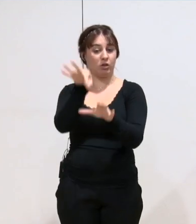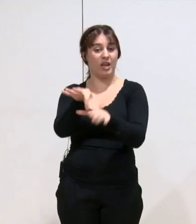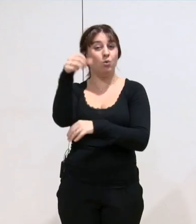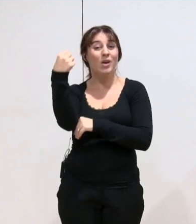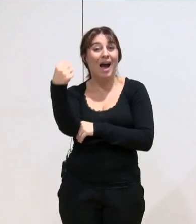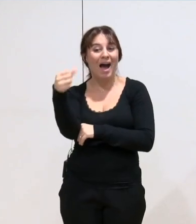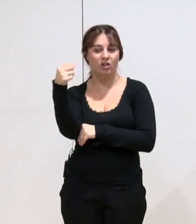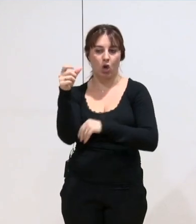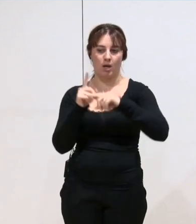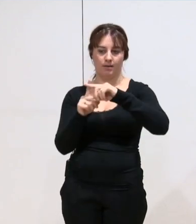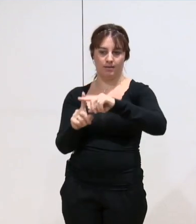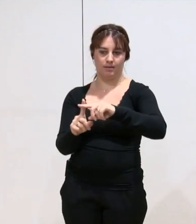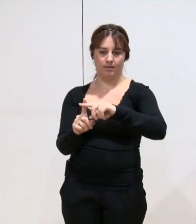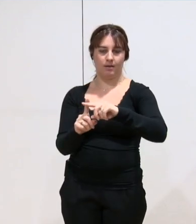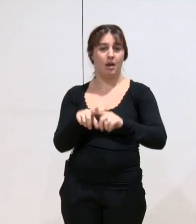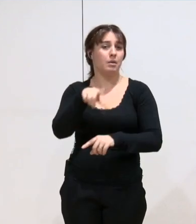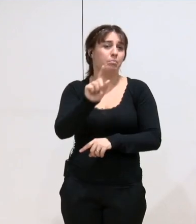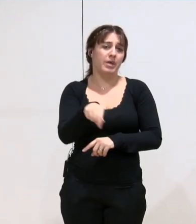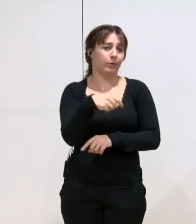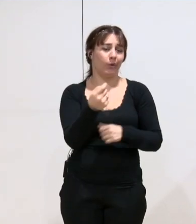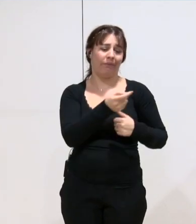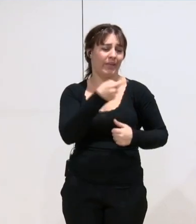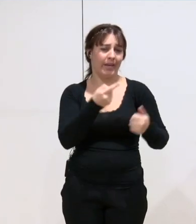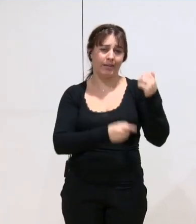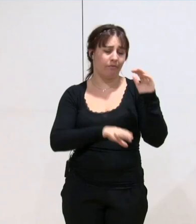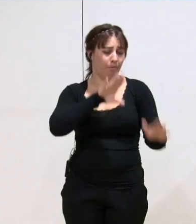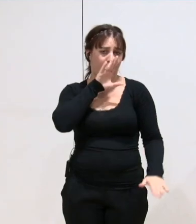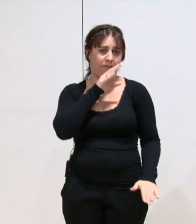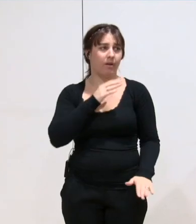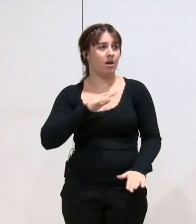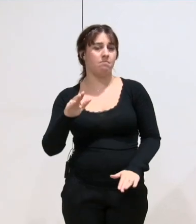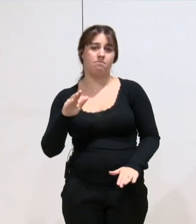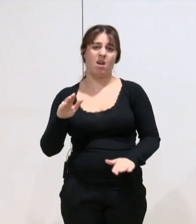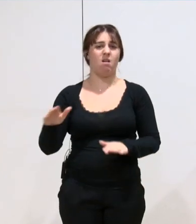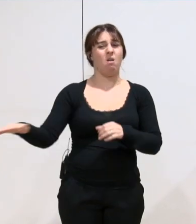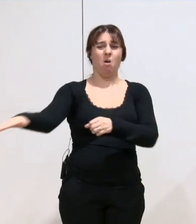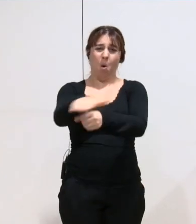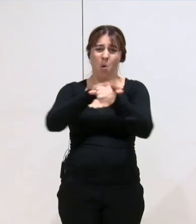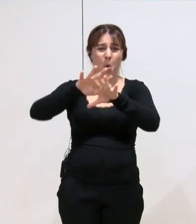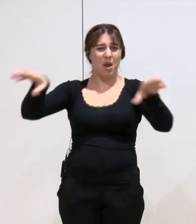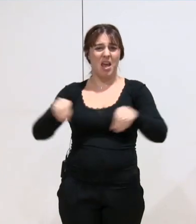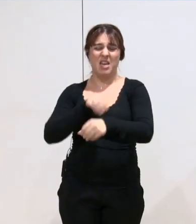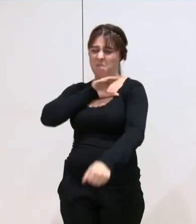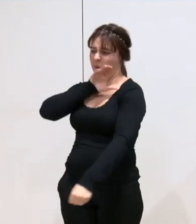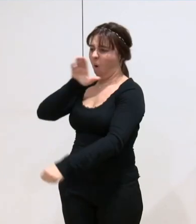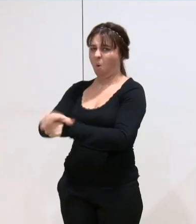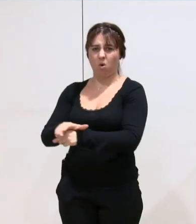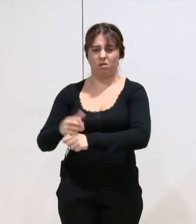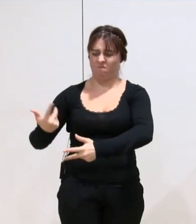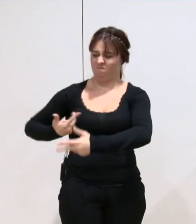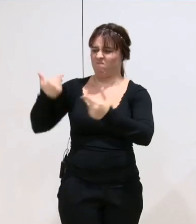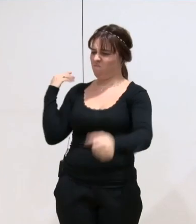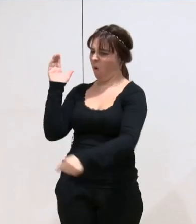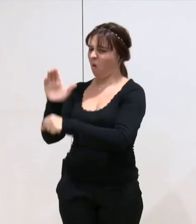aussi extrêmement déplorable que cela puisse être, il n'y a pas là de quoi jeter discrédit sur toute une équipe, toute une époque, ou de